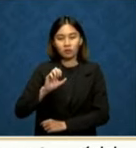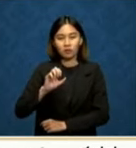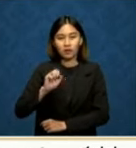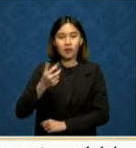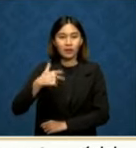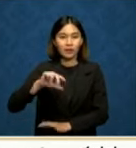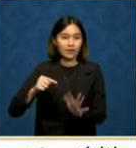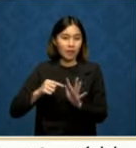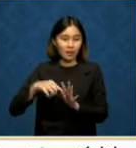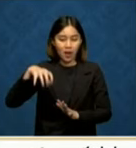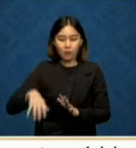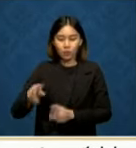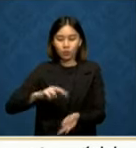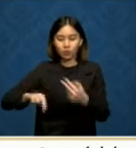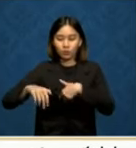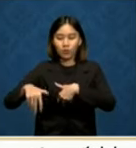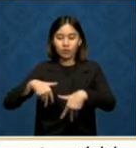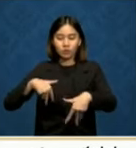краPer